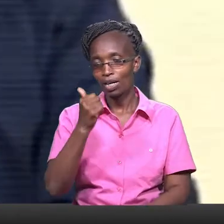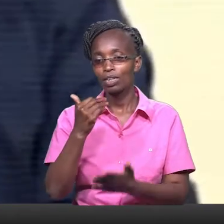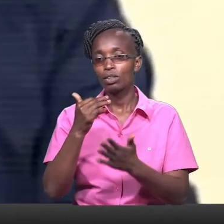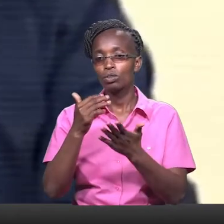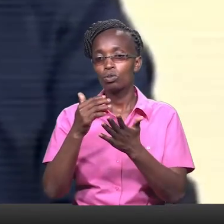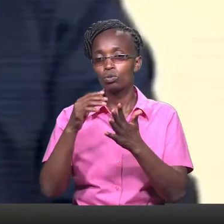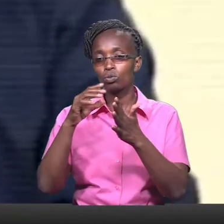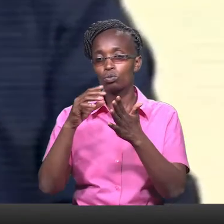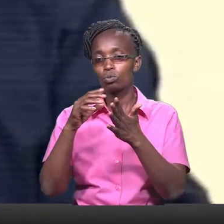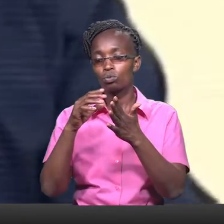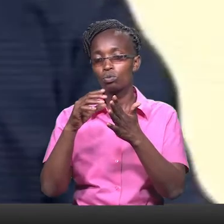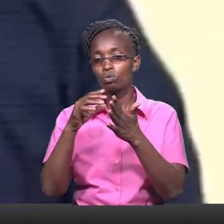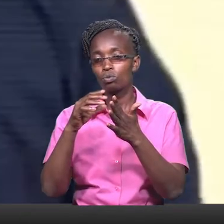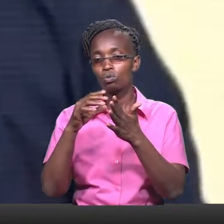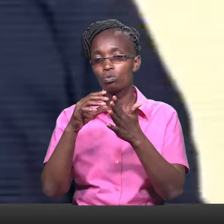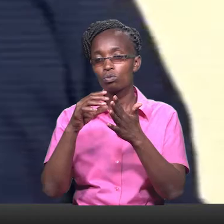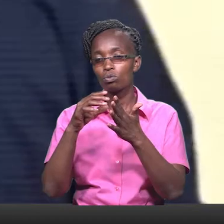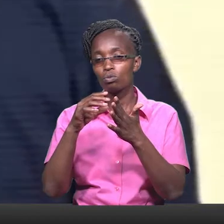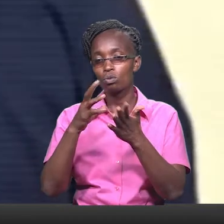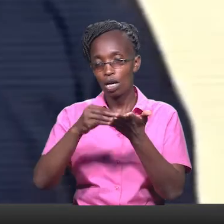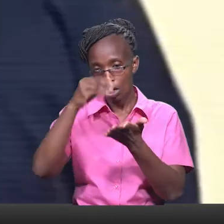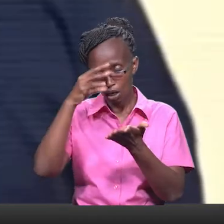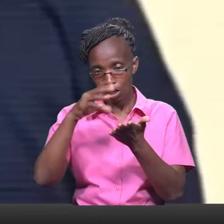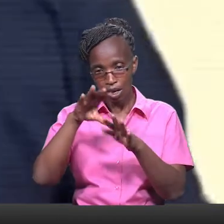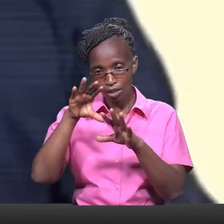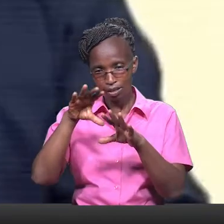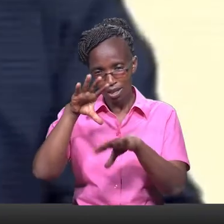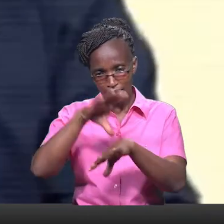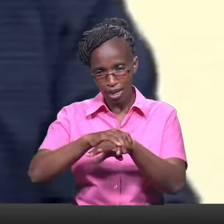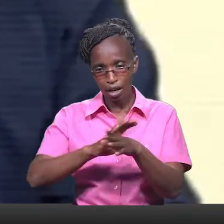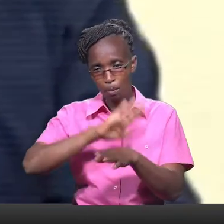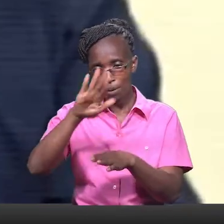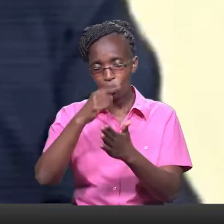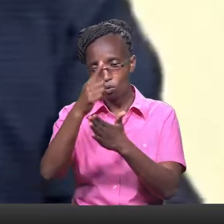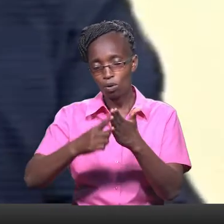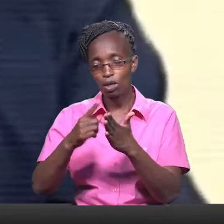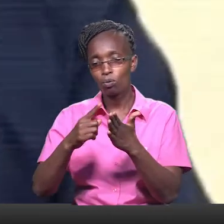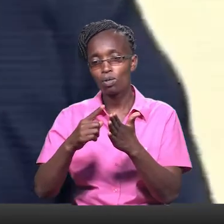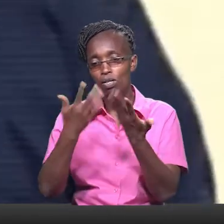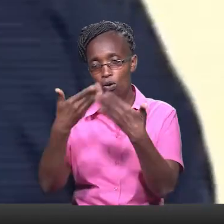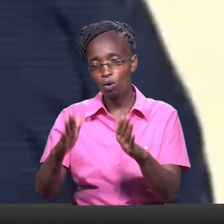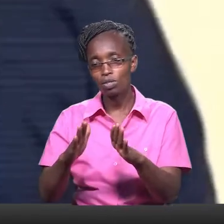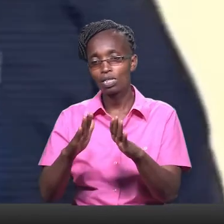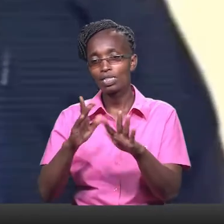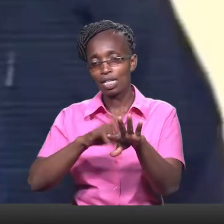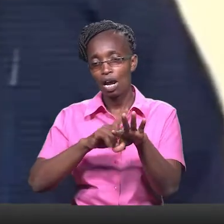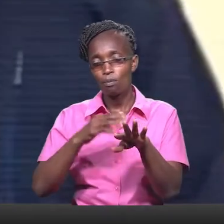to recover from the time lost after the COVID-19 disruptions.